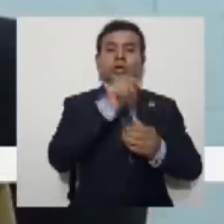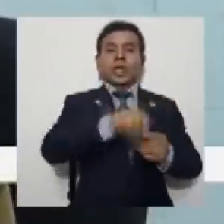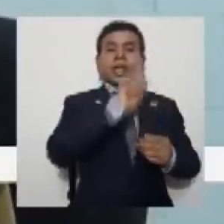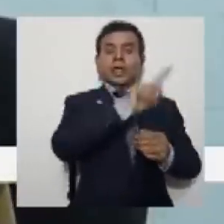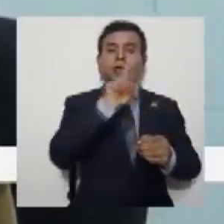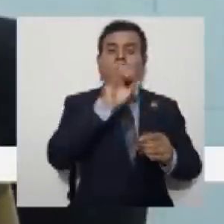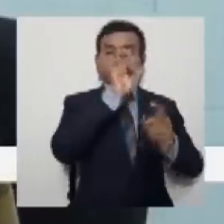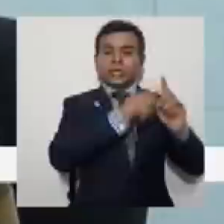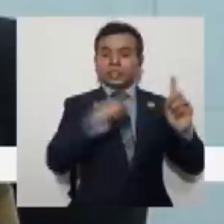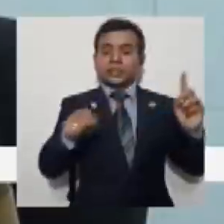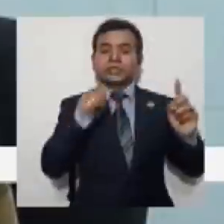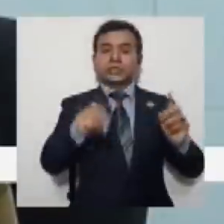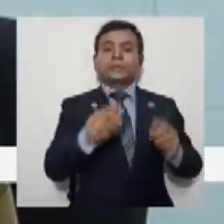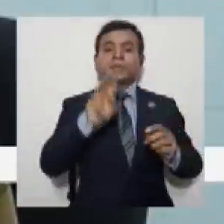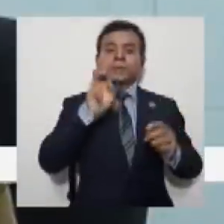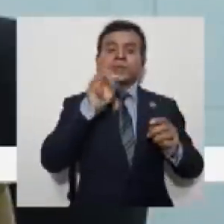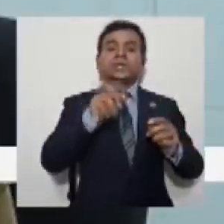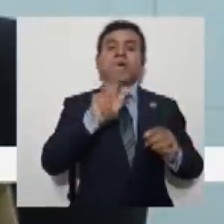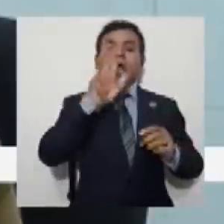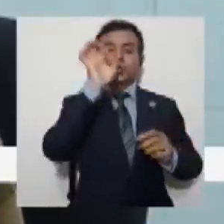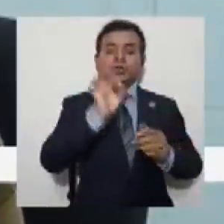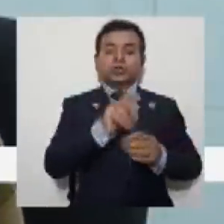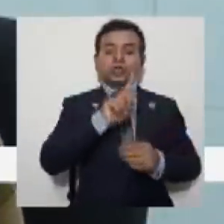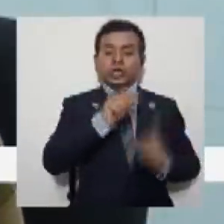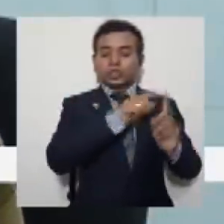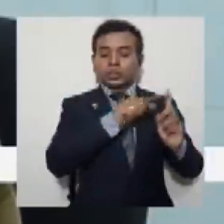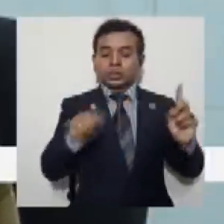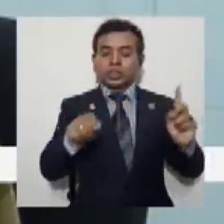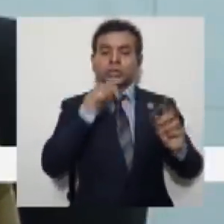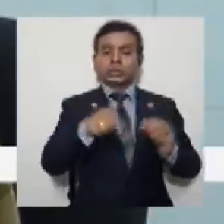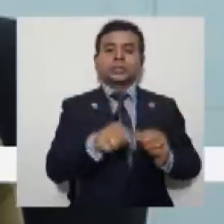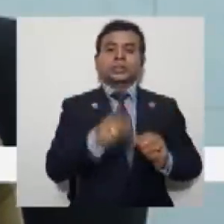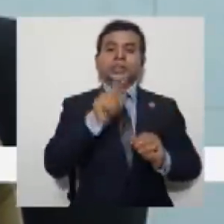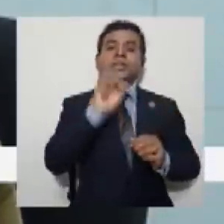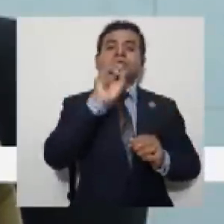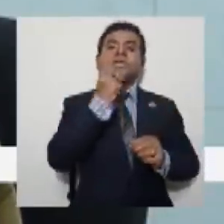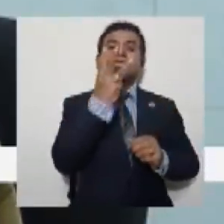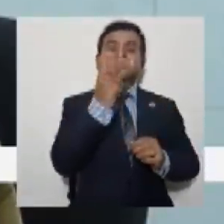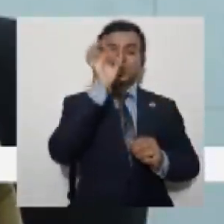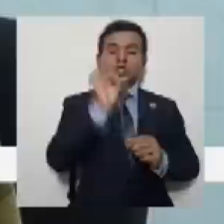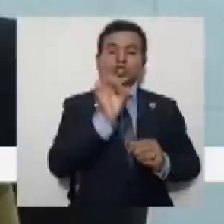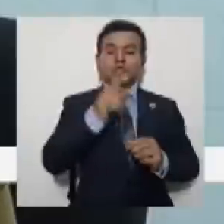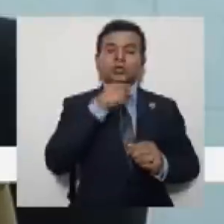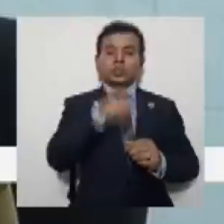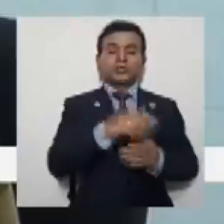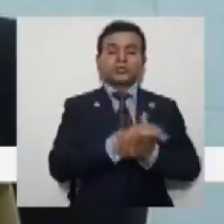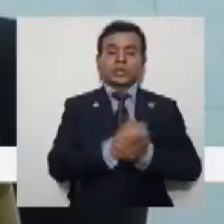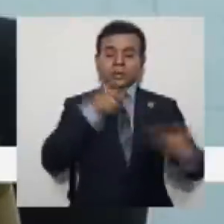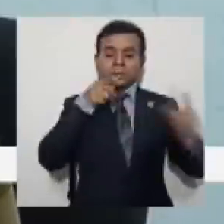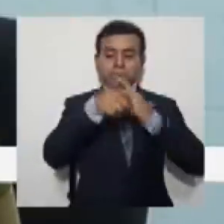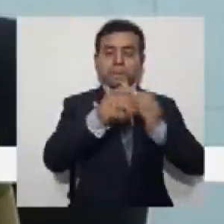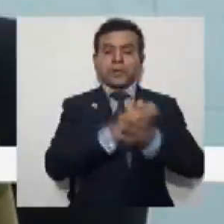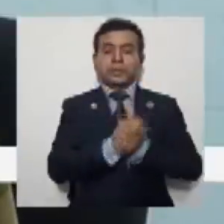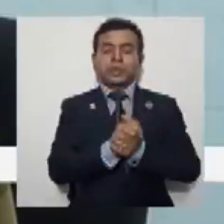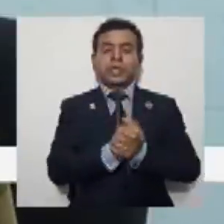ব্যক্তি পেয়েছি এই যা শতাংশগুলো বললাম সেখানে উল্লেখযোগ্য যে আমাদের 21 থেকে 30 বছরের মধ্যেই এখন পর্যন্ত